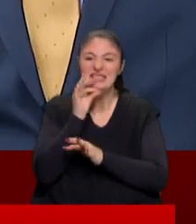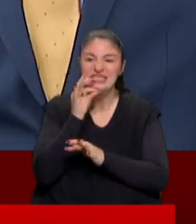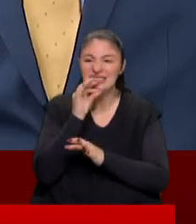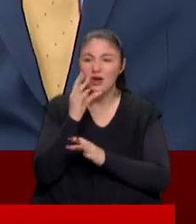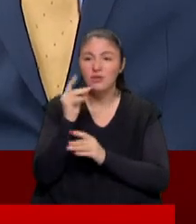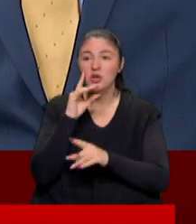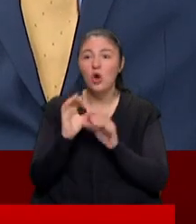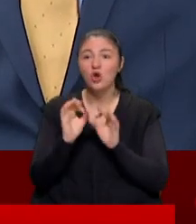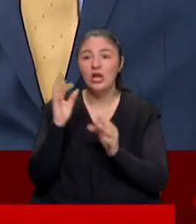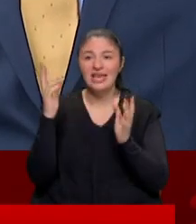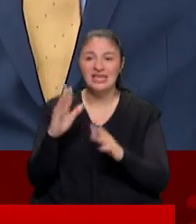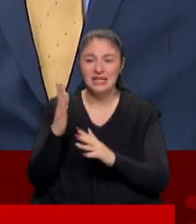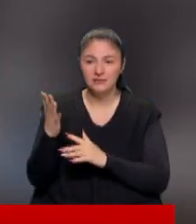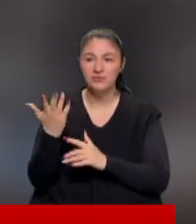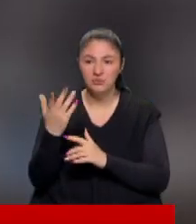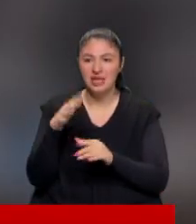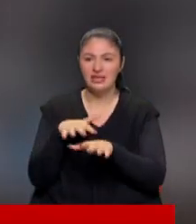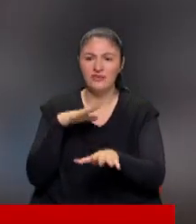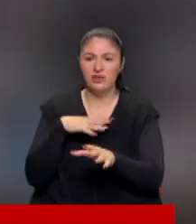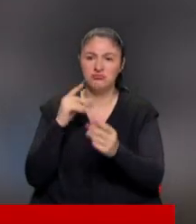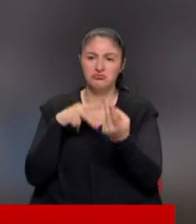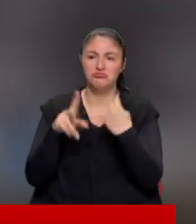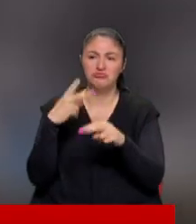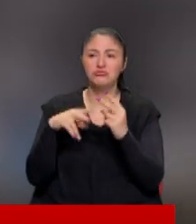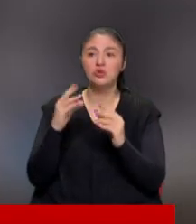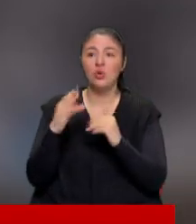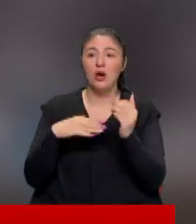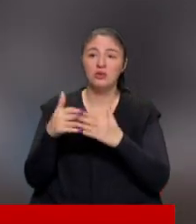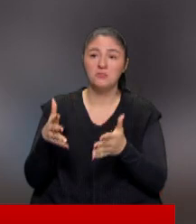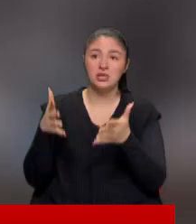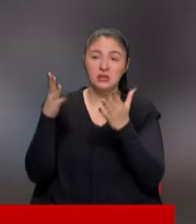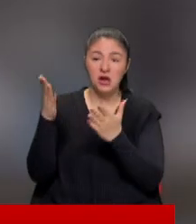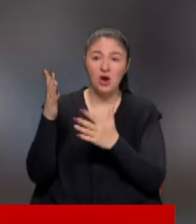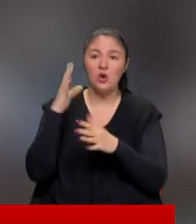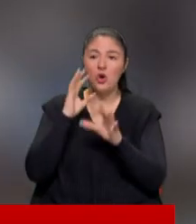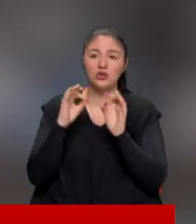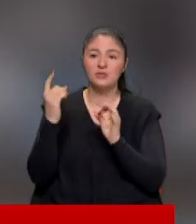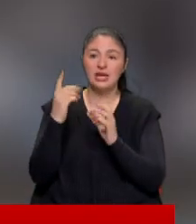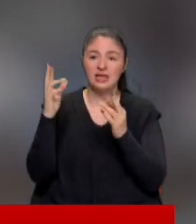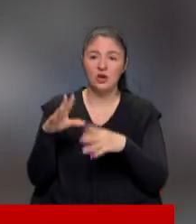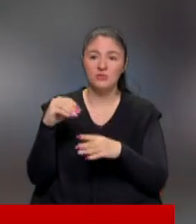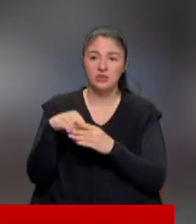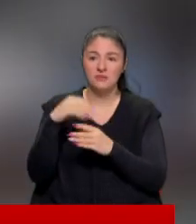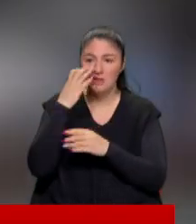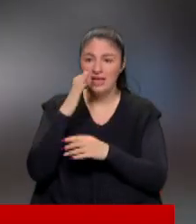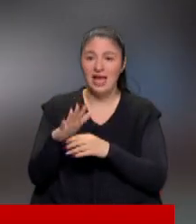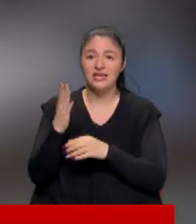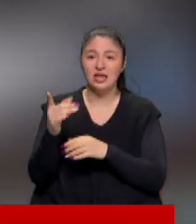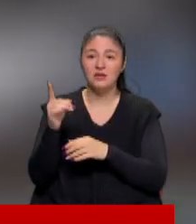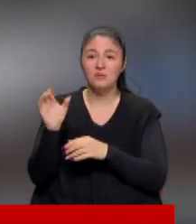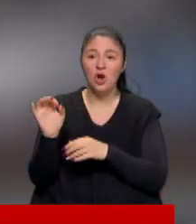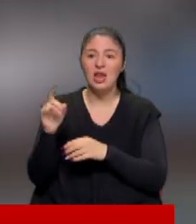bir kontrollü yıkım. Şimdi trafik var orada, trafik devam ediyor. Çok katlı da bir bina. Kontrollü bir şekilde yıkılsın diye beklerken